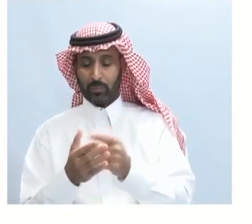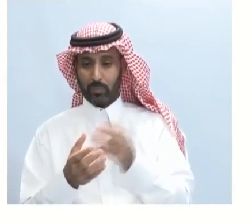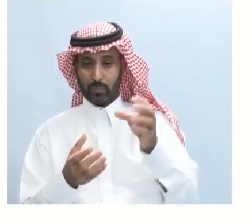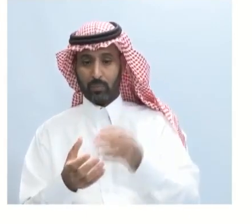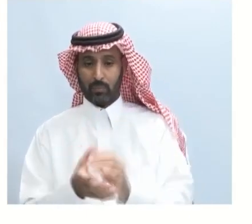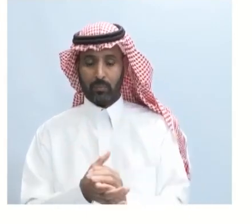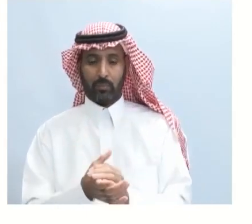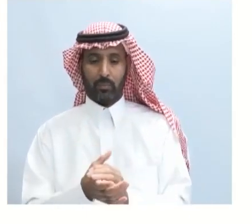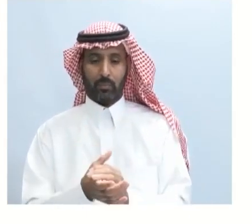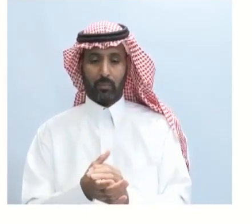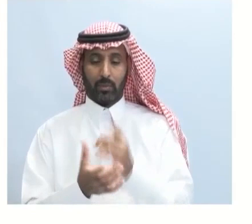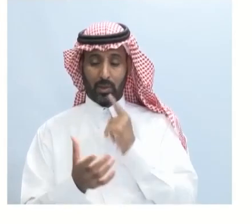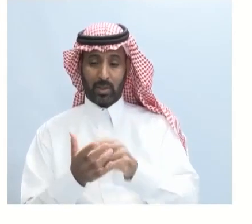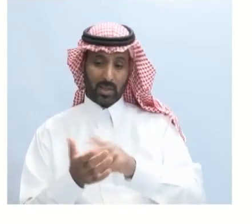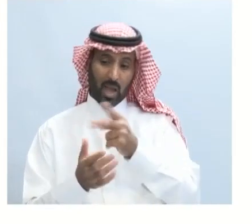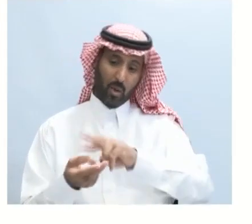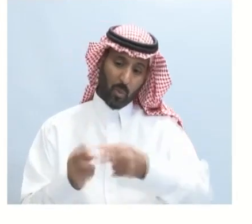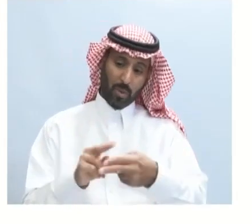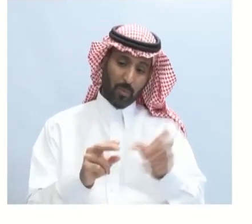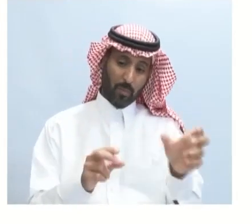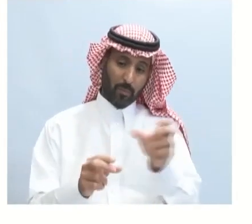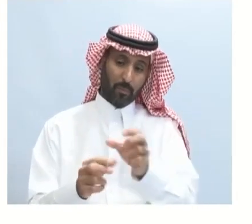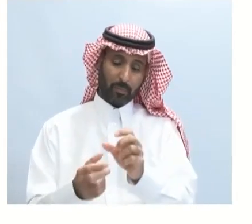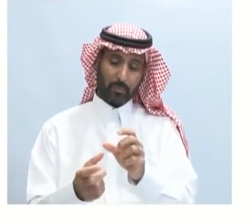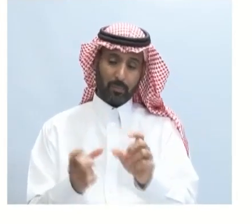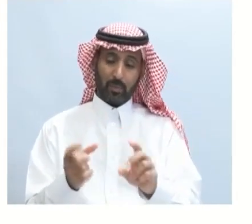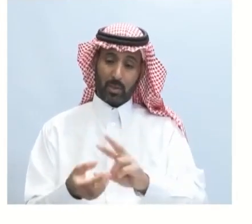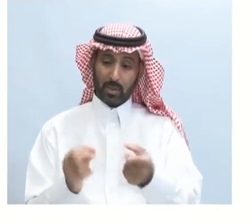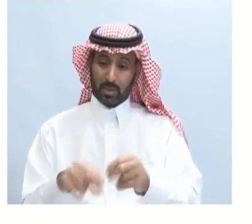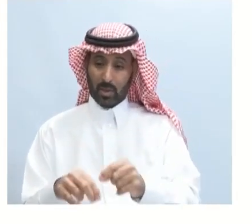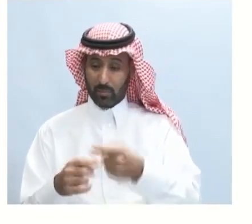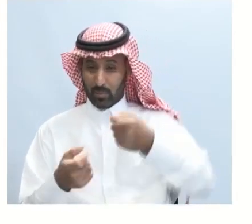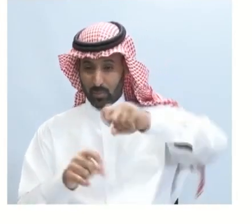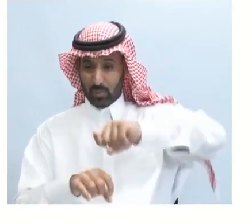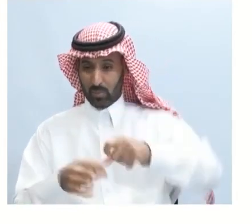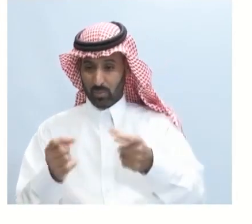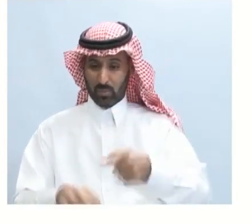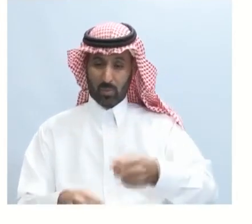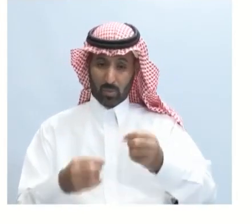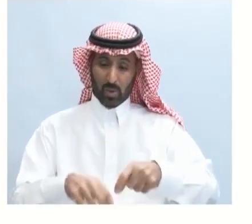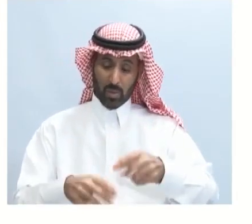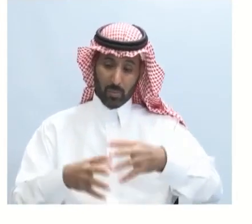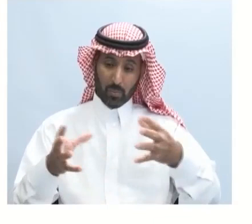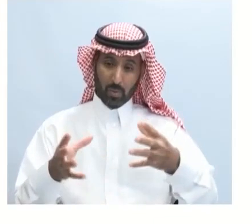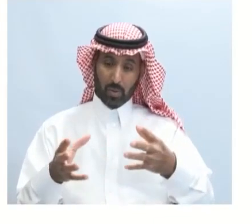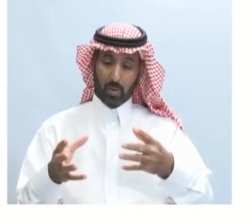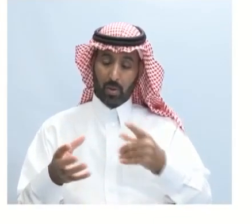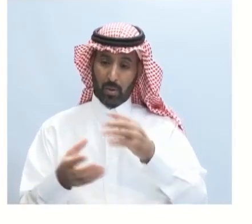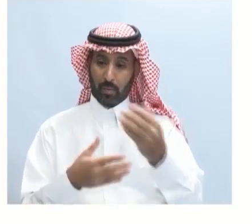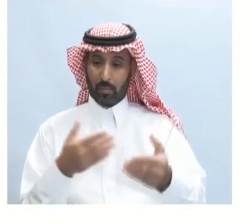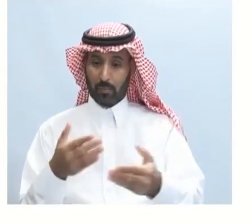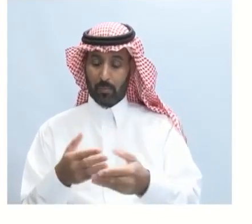مجموعه اخرى اذا نستطيع تحويل من مركب الى مركب اخر يستعمل الكيميائيون لتحضير مجموعه هائله ومتنوعه من الم